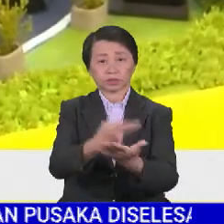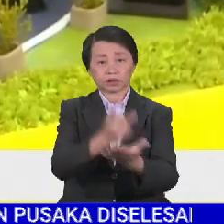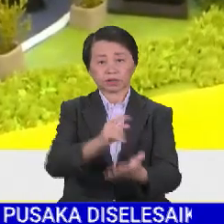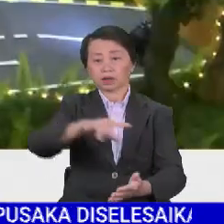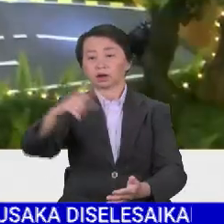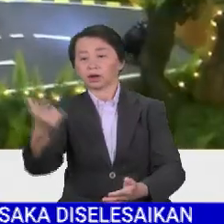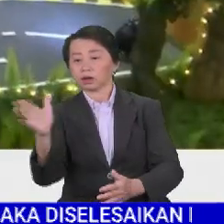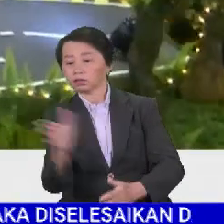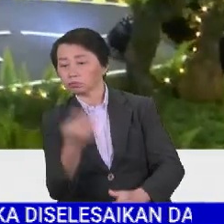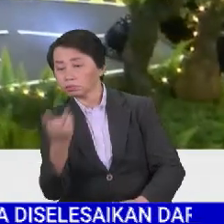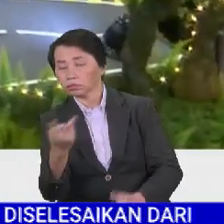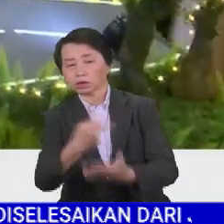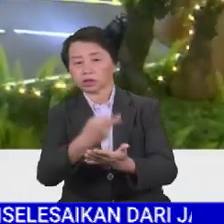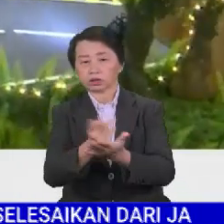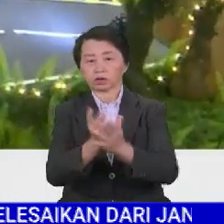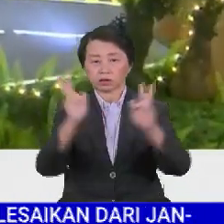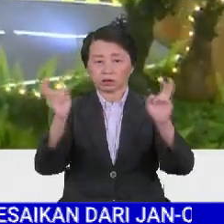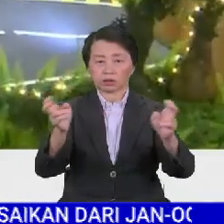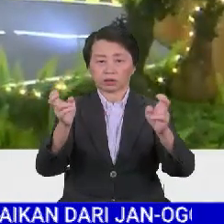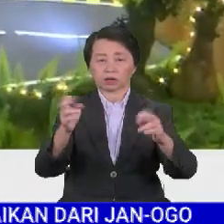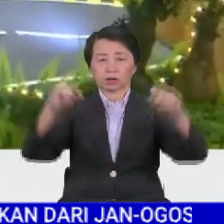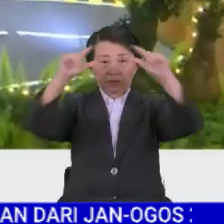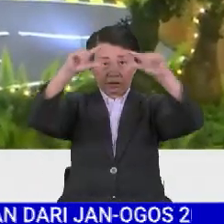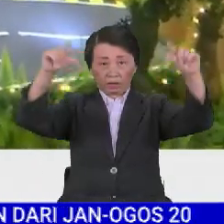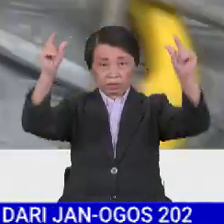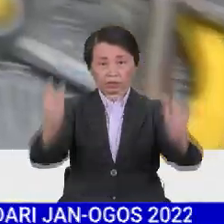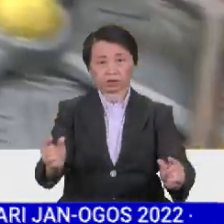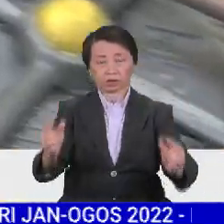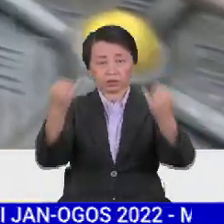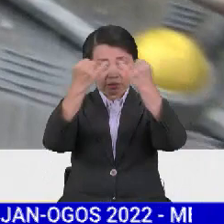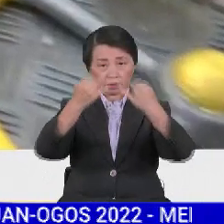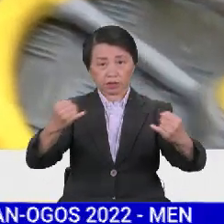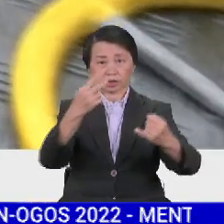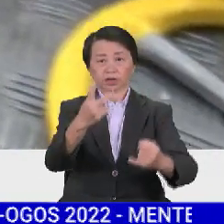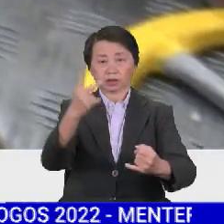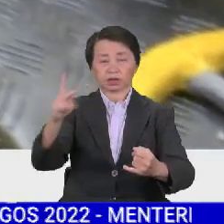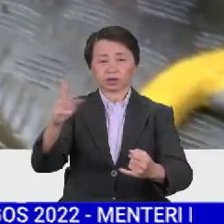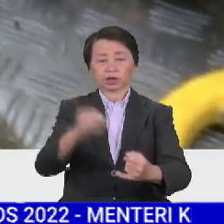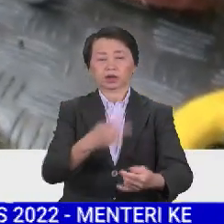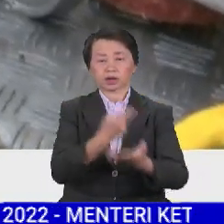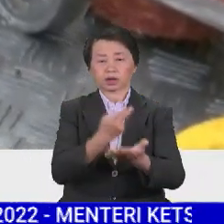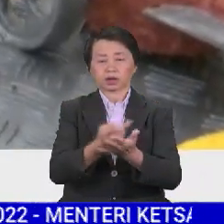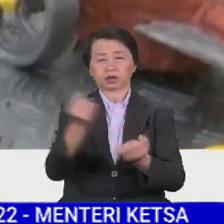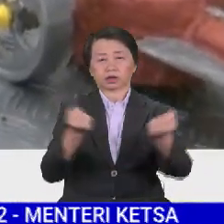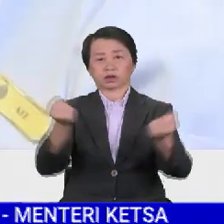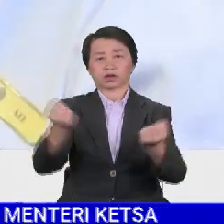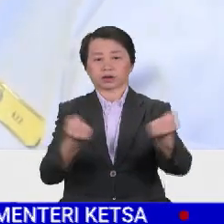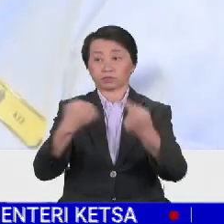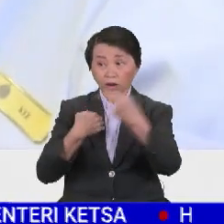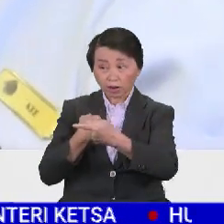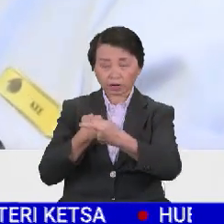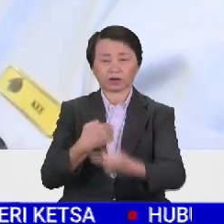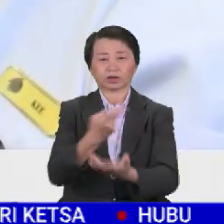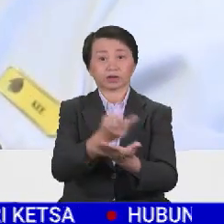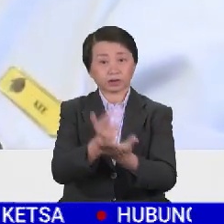menarik perhatian ialah kek bertemakan simbolik gerbang Istana Seri Kinabalu dan kek berbentuk kereta. Tahun ini